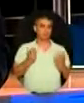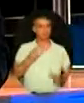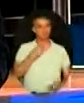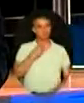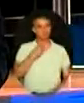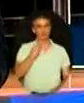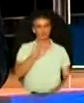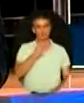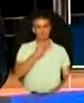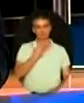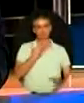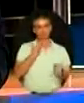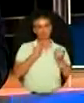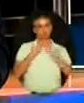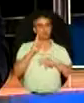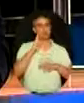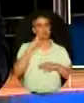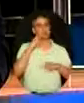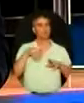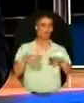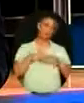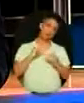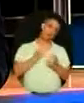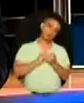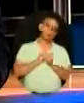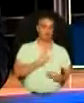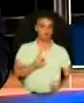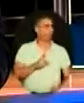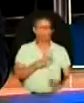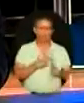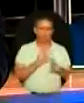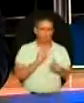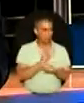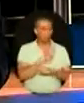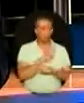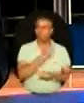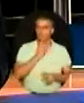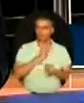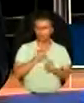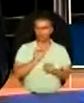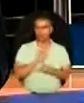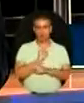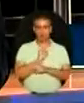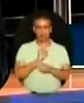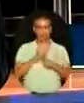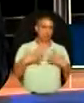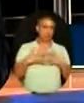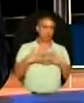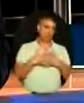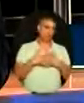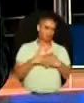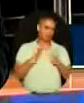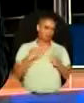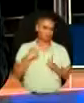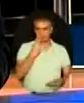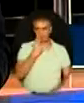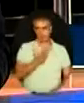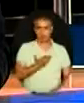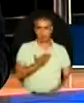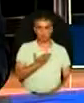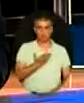וזה אלה דברים שהם הרבה מעבר לעניין שלום כן או שלום לא. זה לא עניין של אופוזיציה, זה קואליציה. זה לא עניין של אופוזיציה, קואליציה, ככה אני לפחות רואה